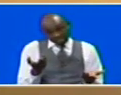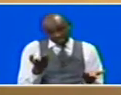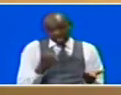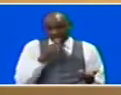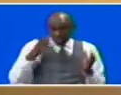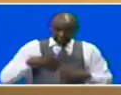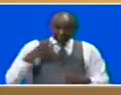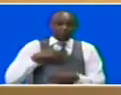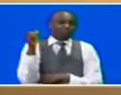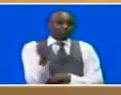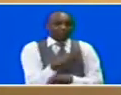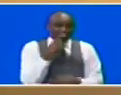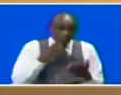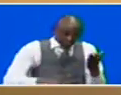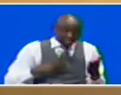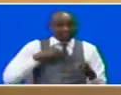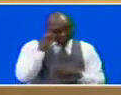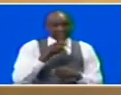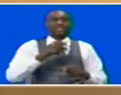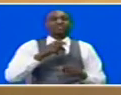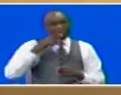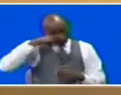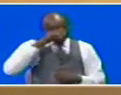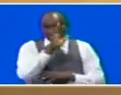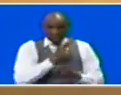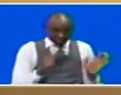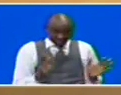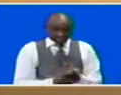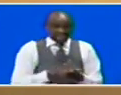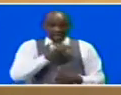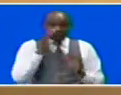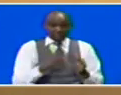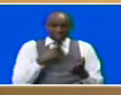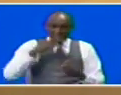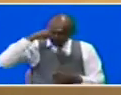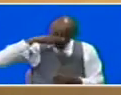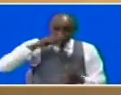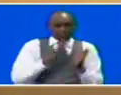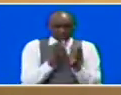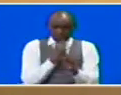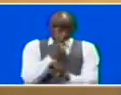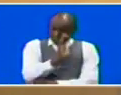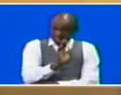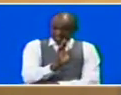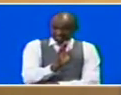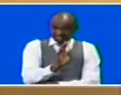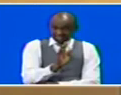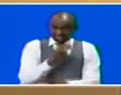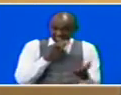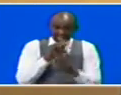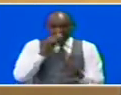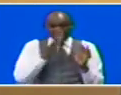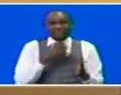kutoka Mtwapa anasema, mimi naangalia sera zake. Dennis Mutegi naye anasema sera na utendakazi.